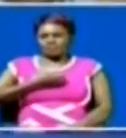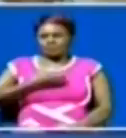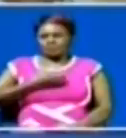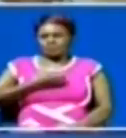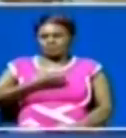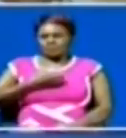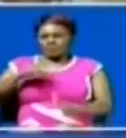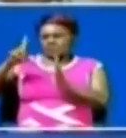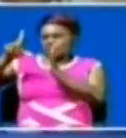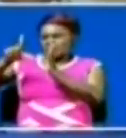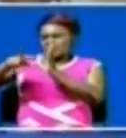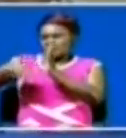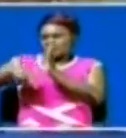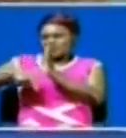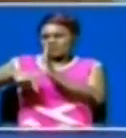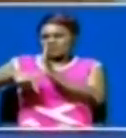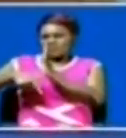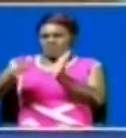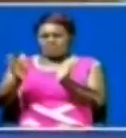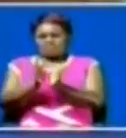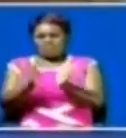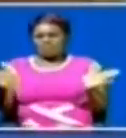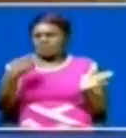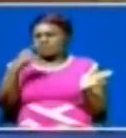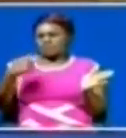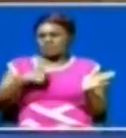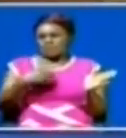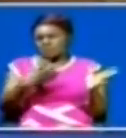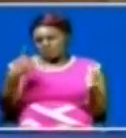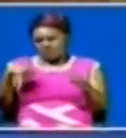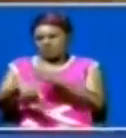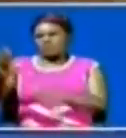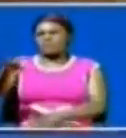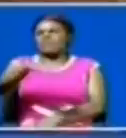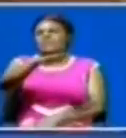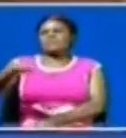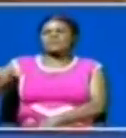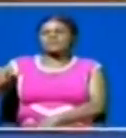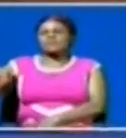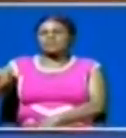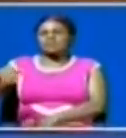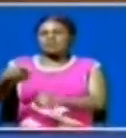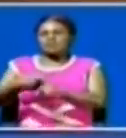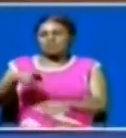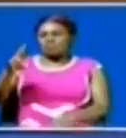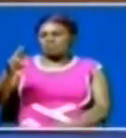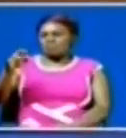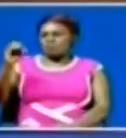Na baadaye ndio wananchi wakaniambia enda bunge, tutakupeleka bunge kutoka Rongai.